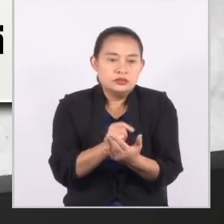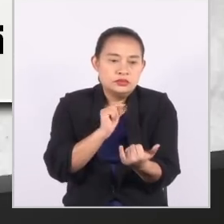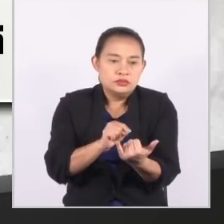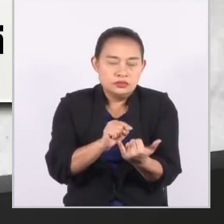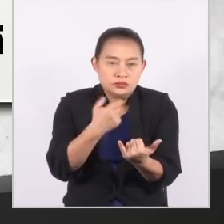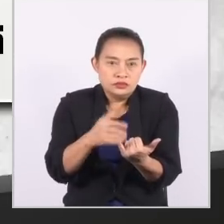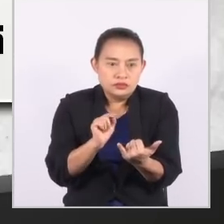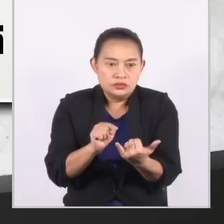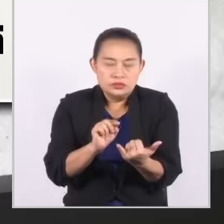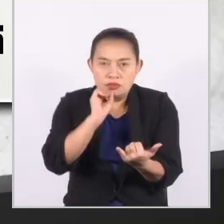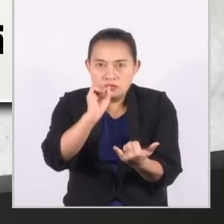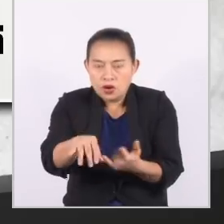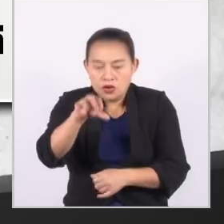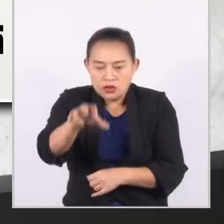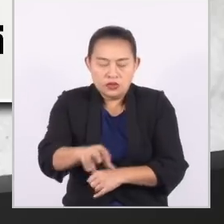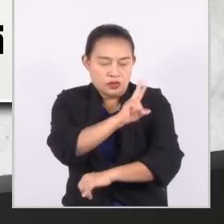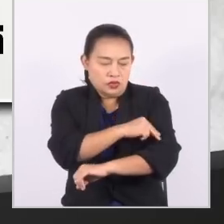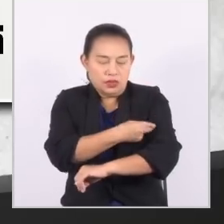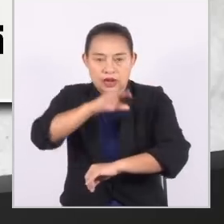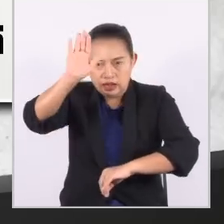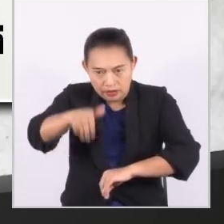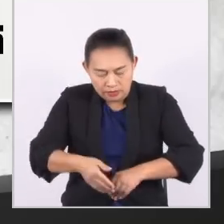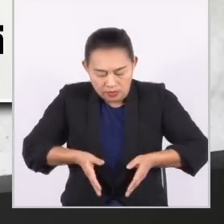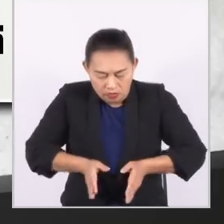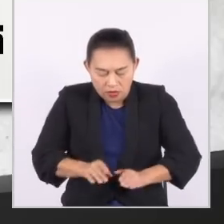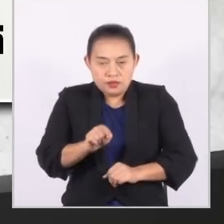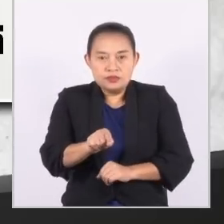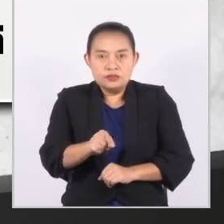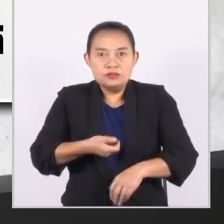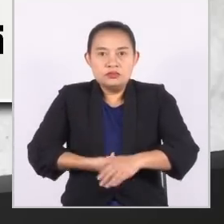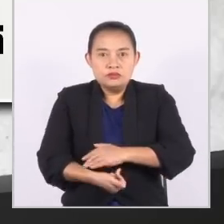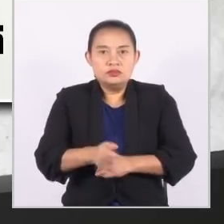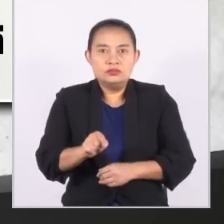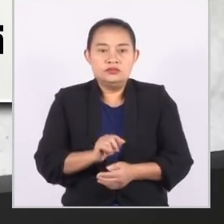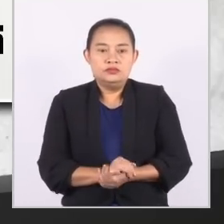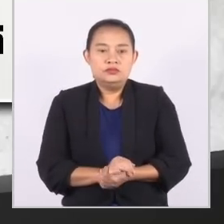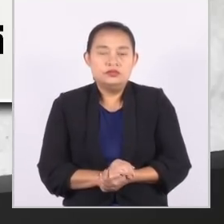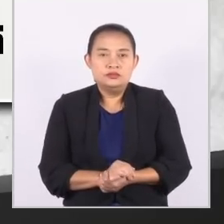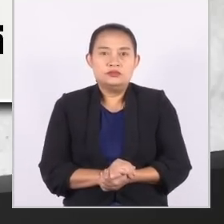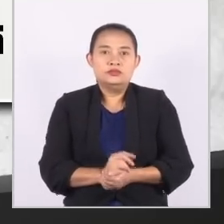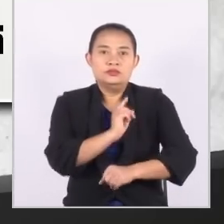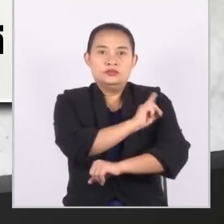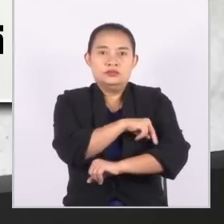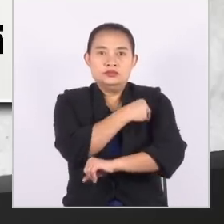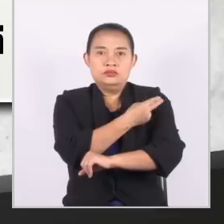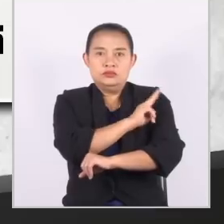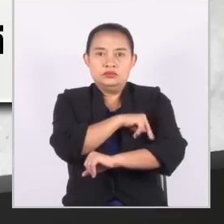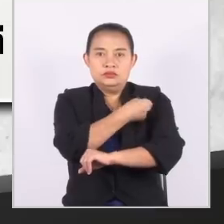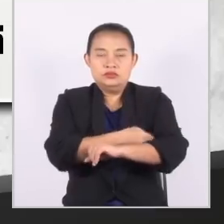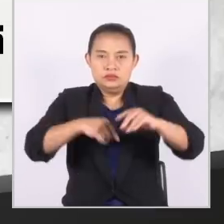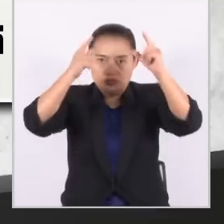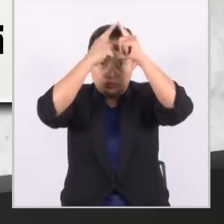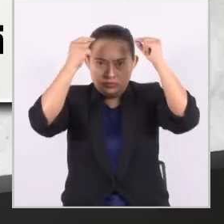รีบเรียกทางโรงพยาบาลมาเพื่อจะมาทำคลอดให้ค่ะขณะที่ทางพยาบาลกำลังทำคลอดอยู่เนี่ยเขาบอกว่ารกเด็